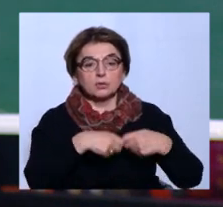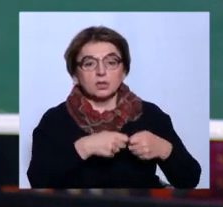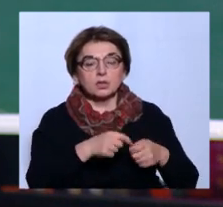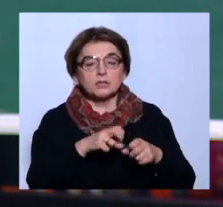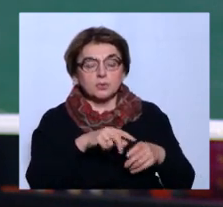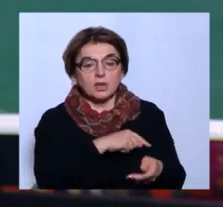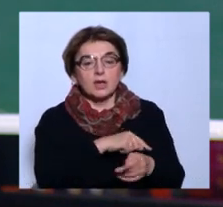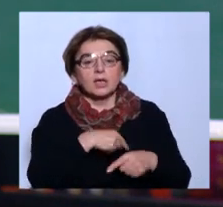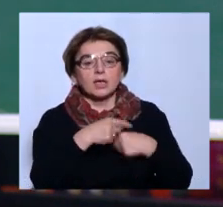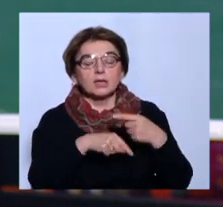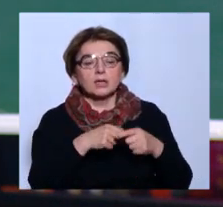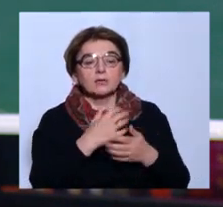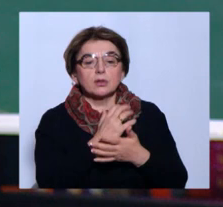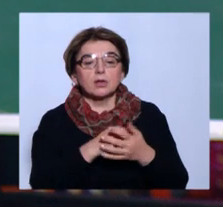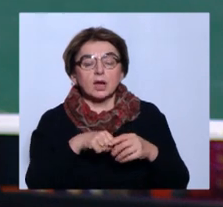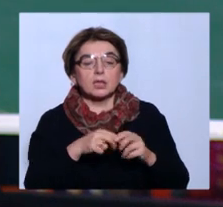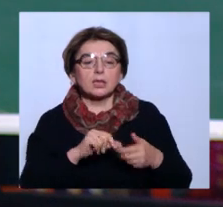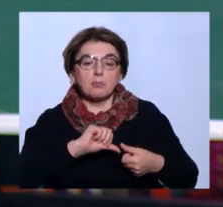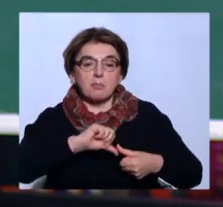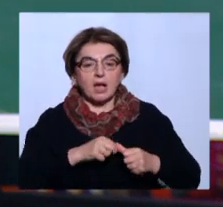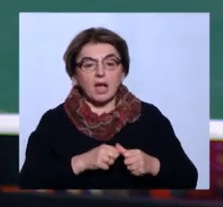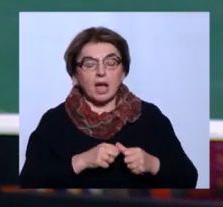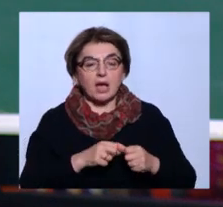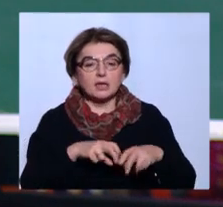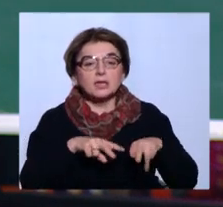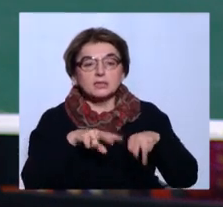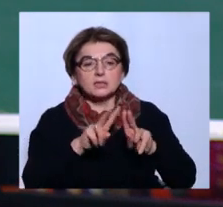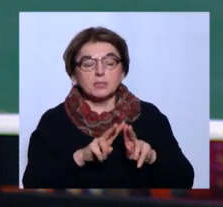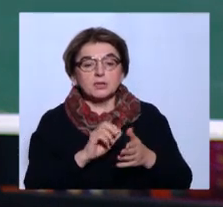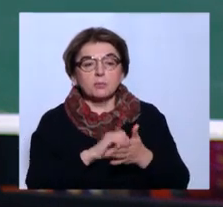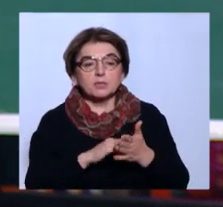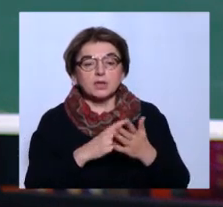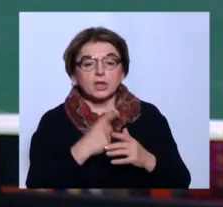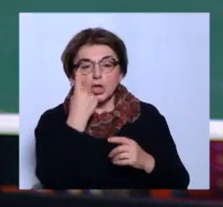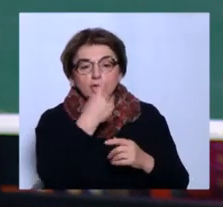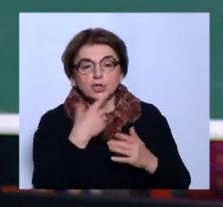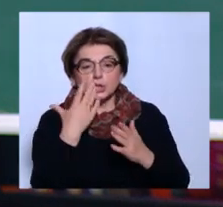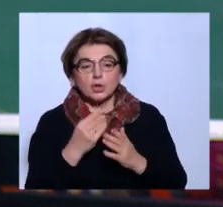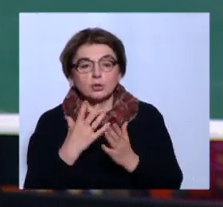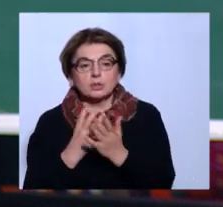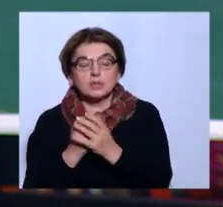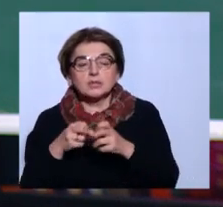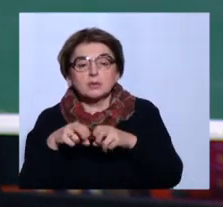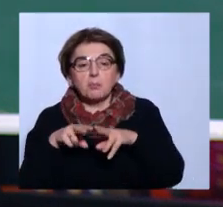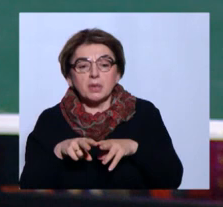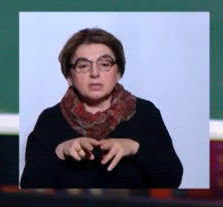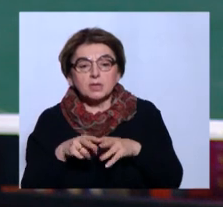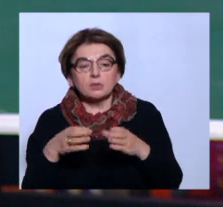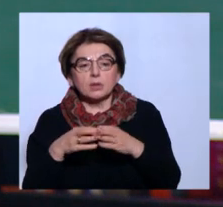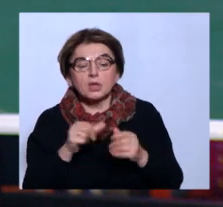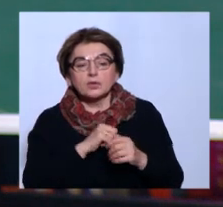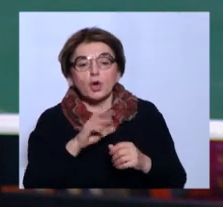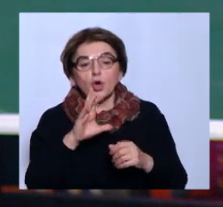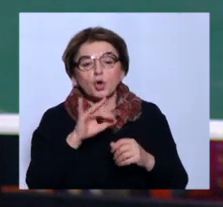გენეტიკური კრიტერიუმი საკმაოდ მყარი კრიტერიუმია. ეს მოიაზრებს იმას, რომ თითოეულ სახეობას აქვს ქრომოსომების განსაზღვრული რიცხვი,